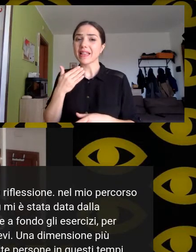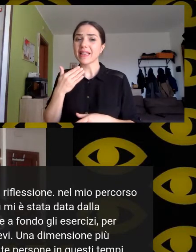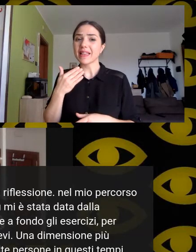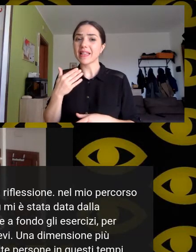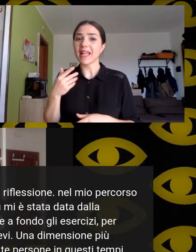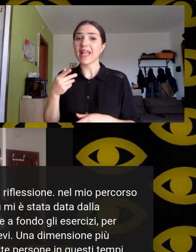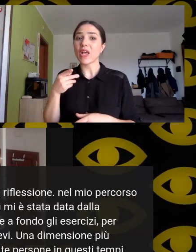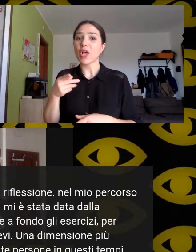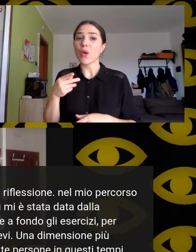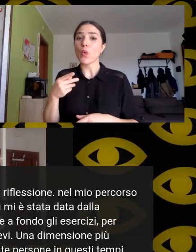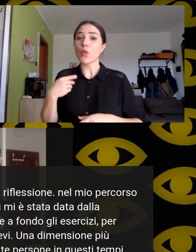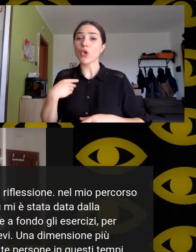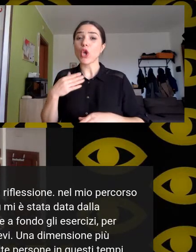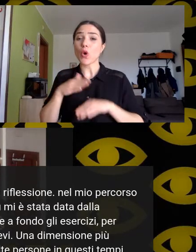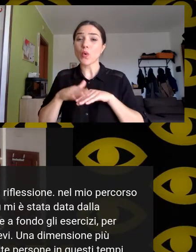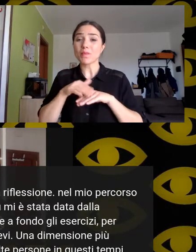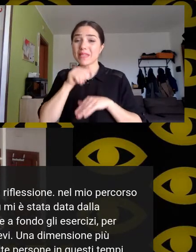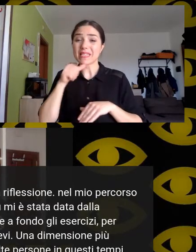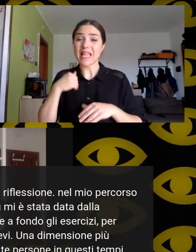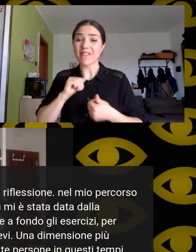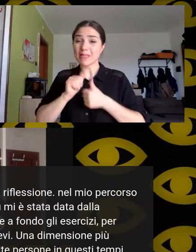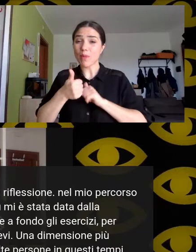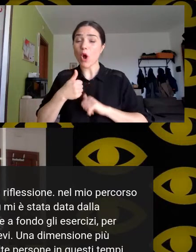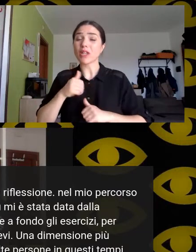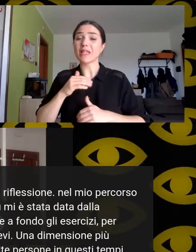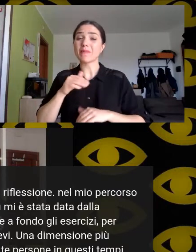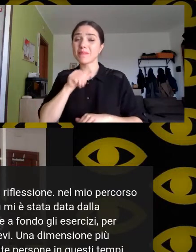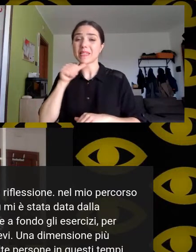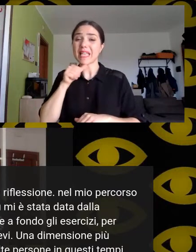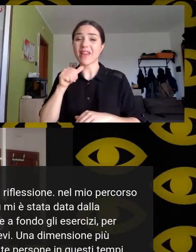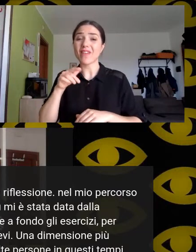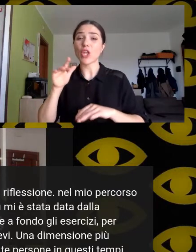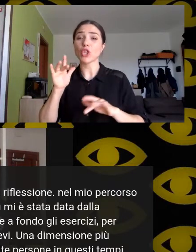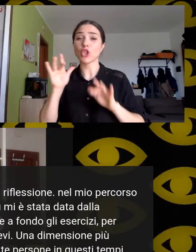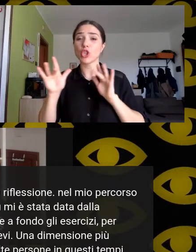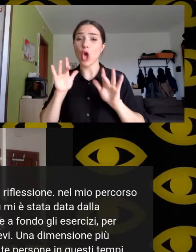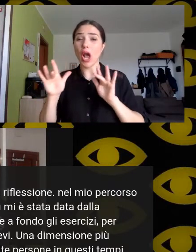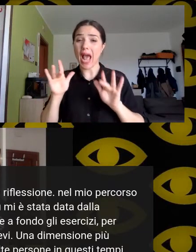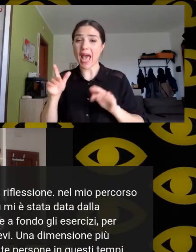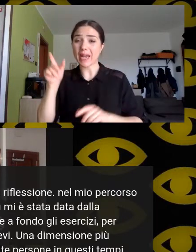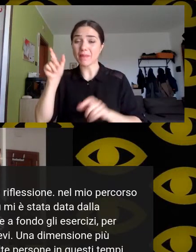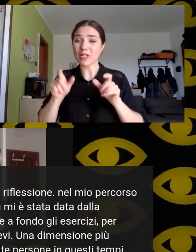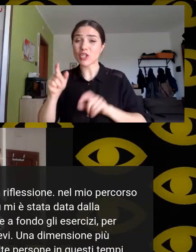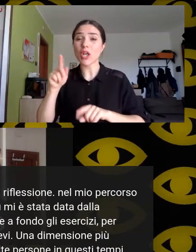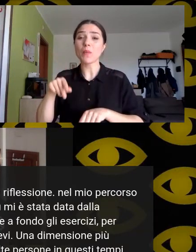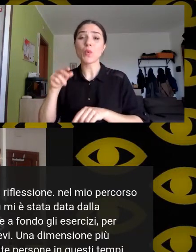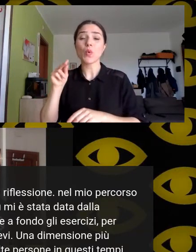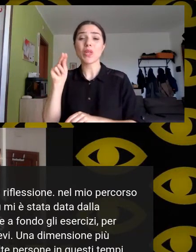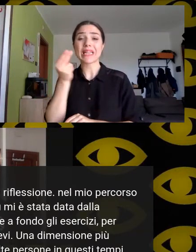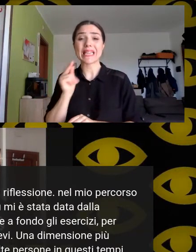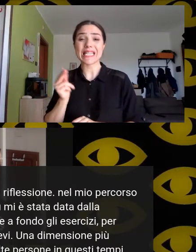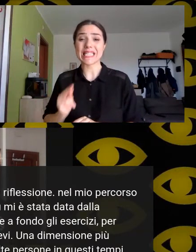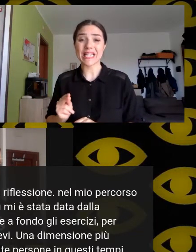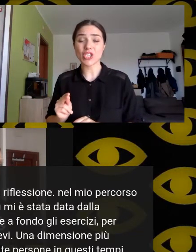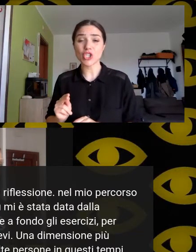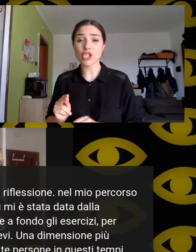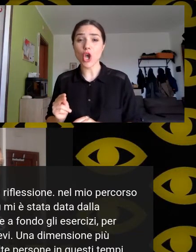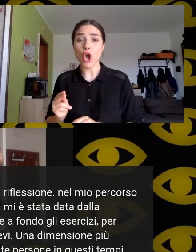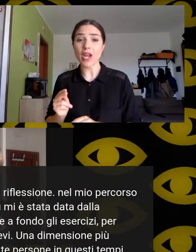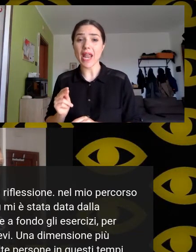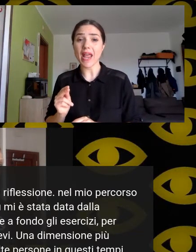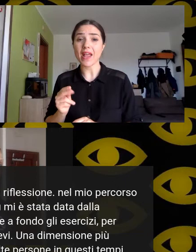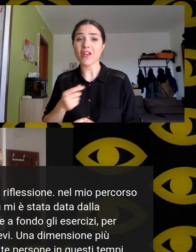di toccare le persone e descrivere a fondo gli esercizi, per essere sicura dell'esecuzione da parte dei miei